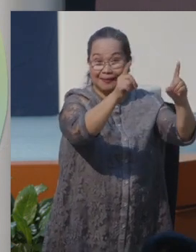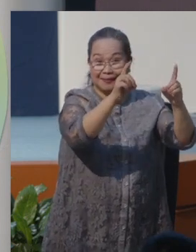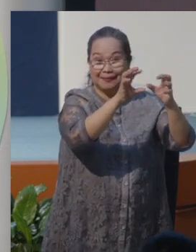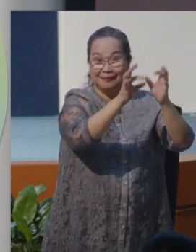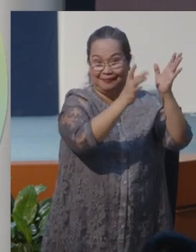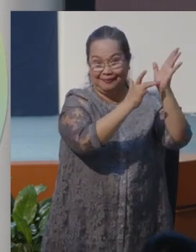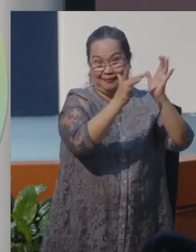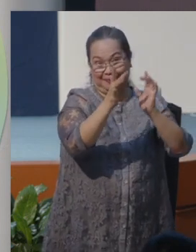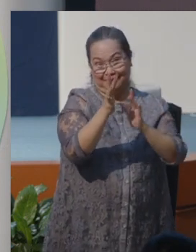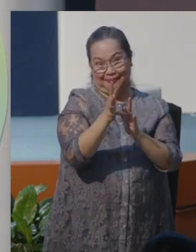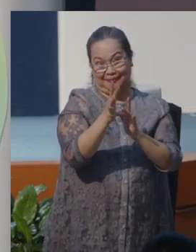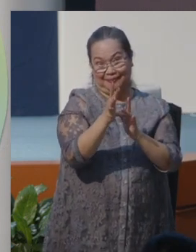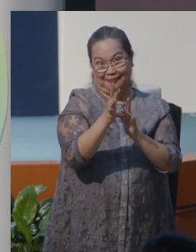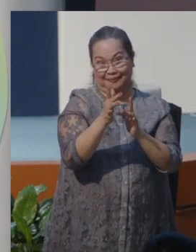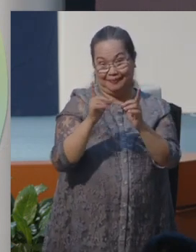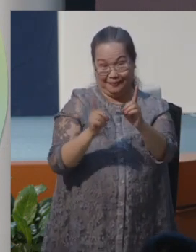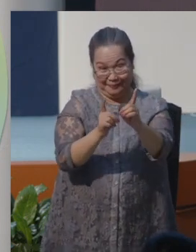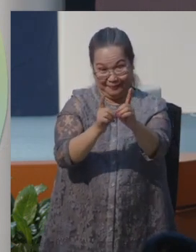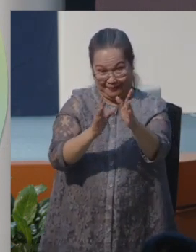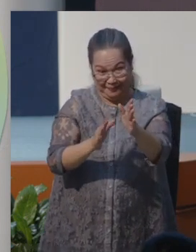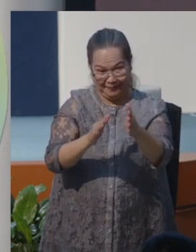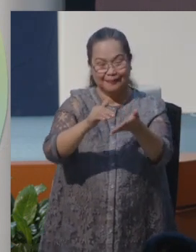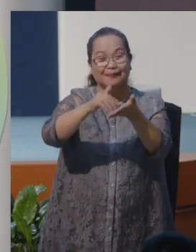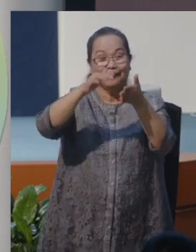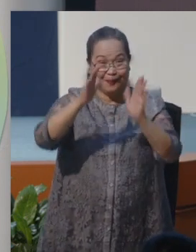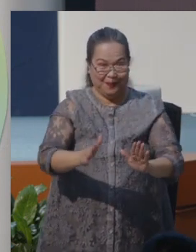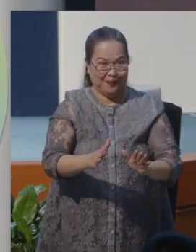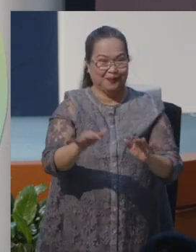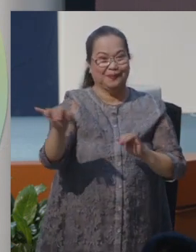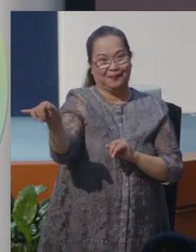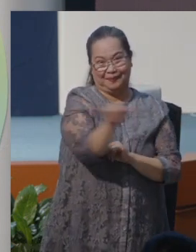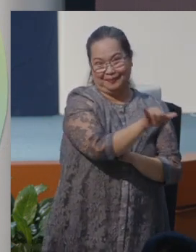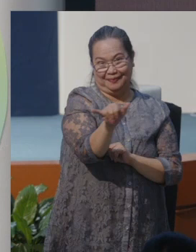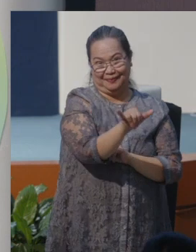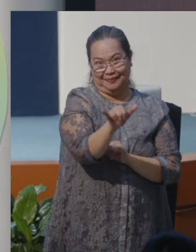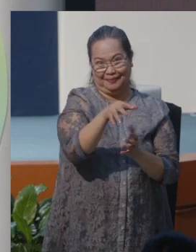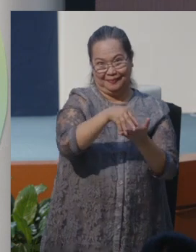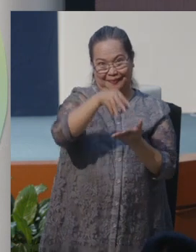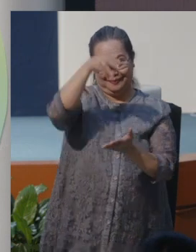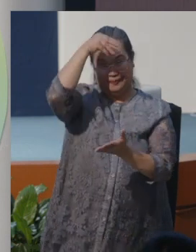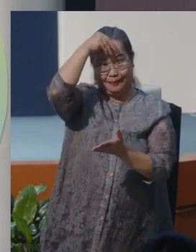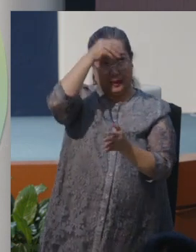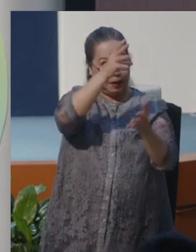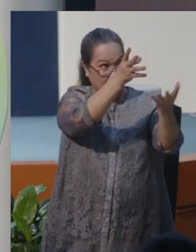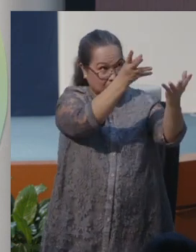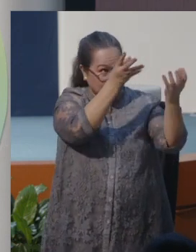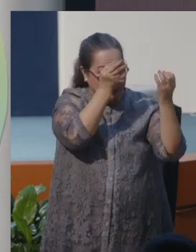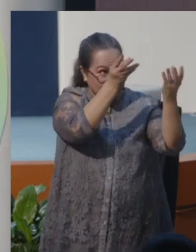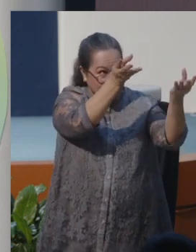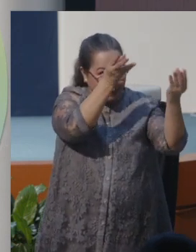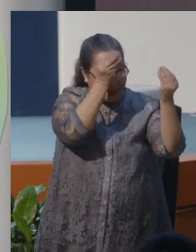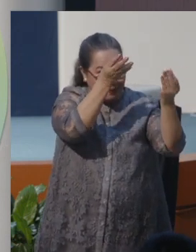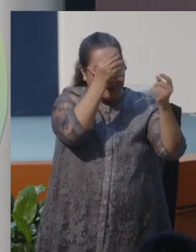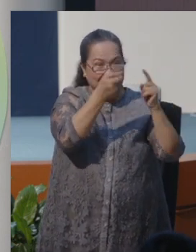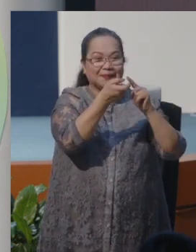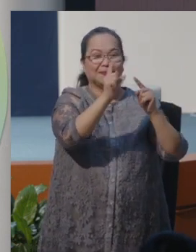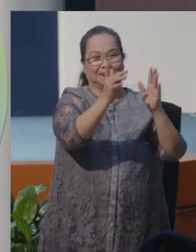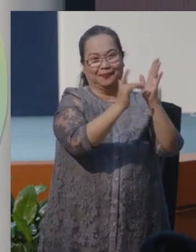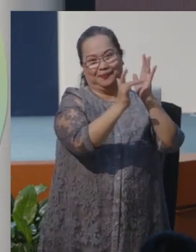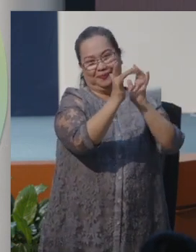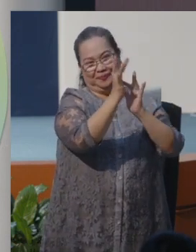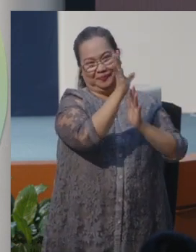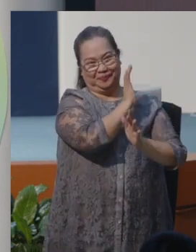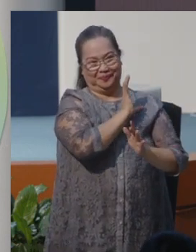disciple. Student, pupil, learner, mag-aaral. Yung